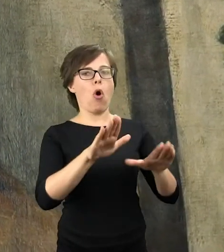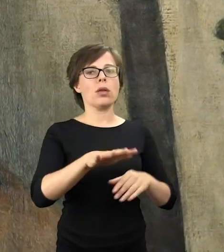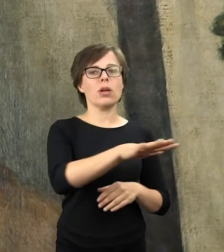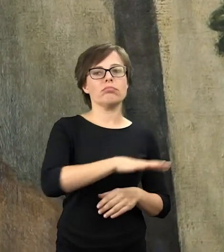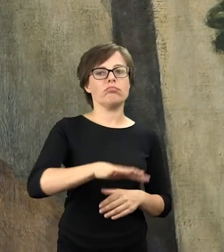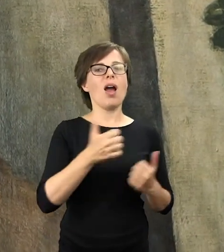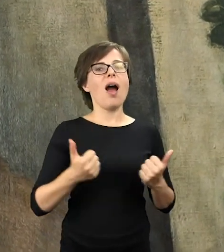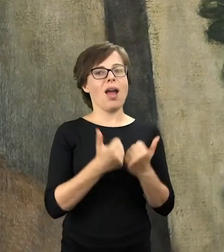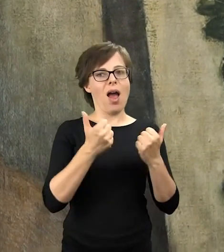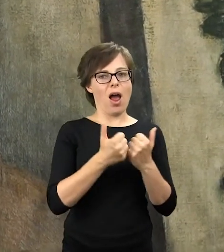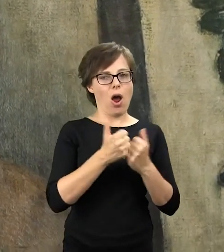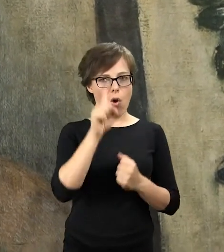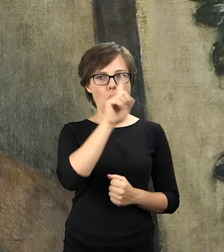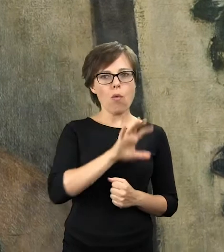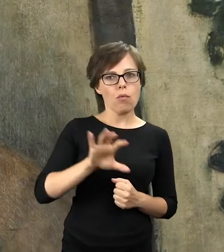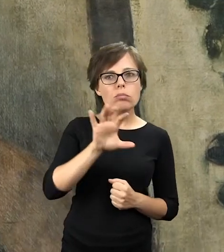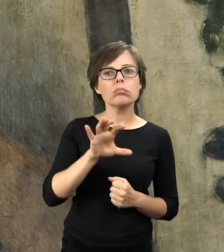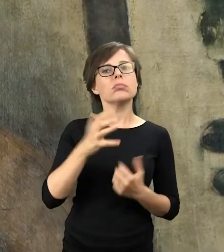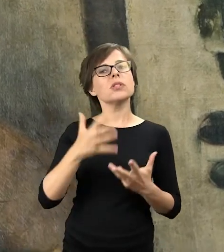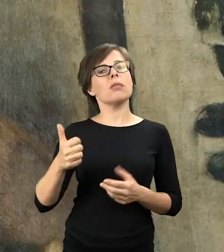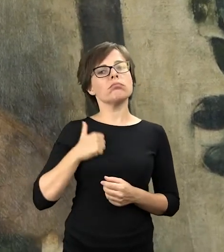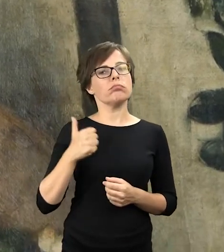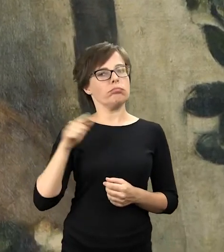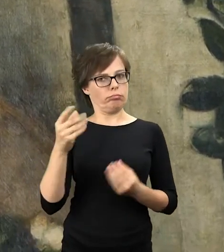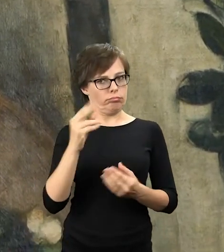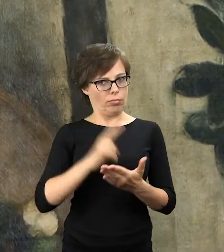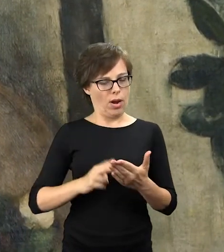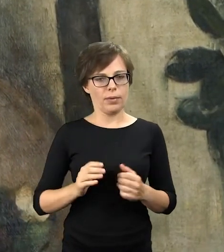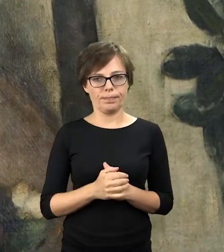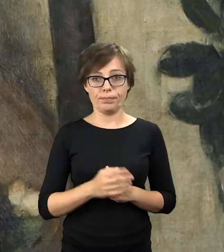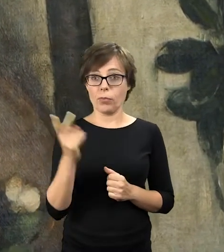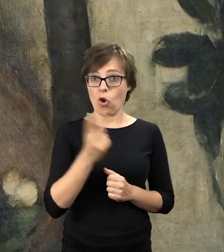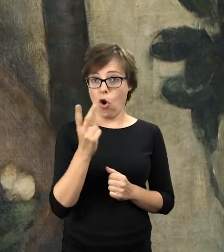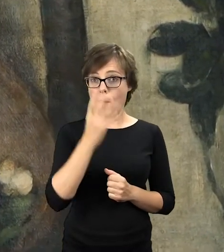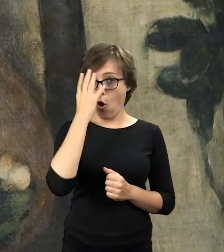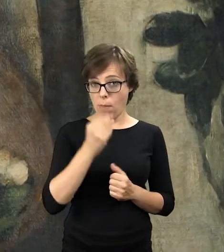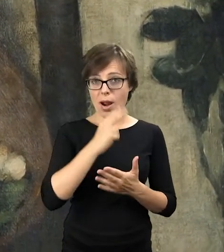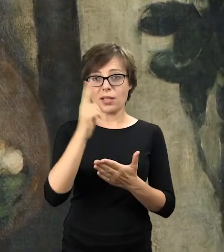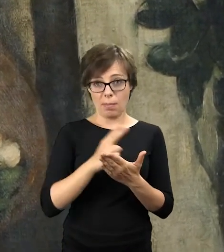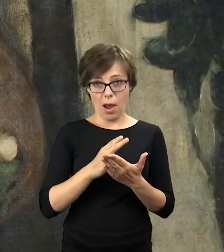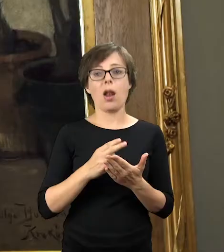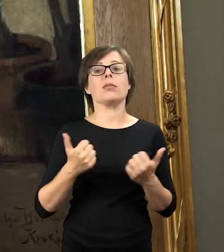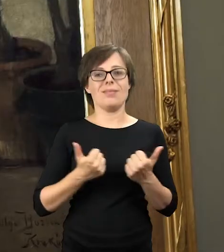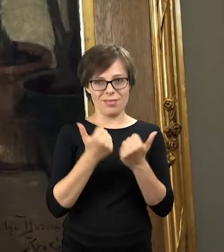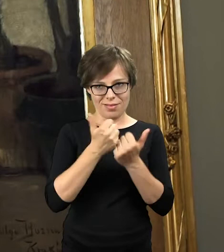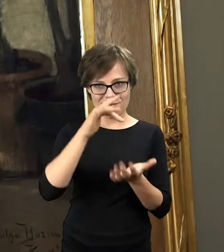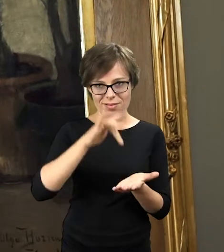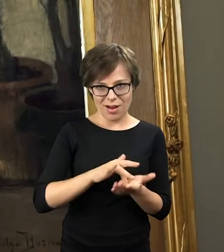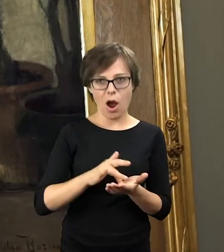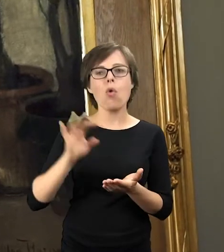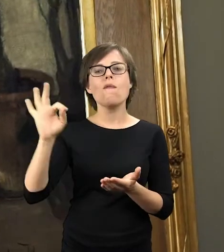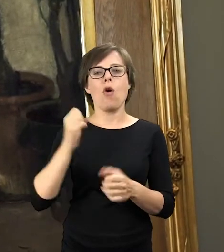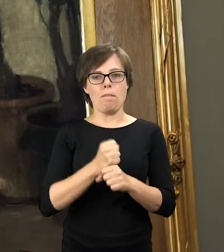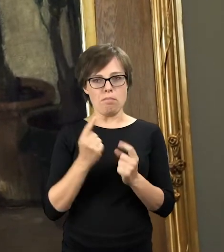publiczności jako wytrawna, świetna malarka. Obydwa dzieła maluje w Krakowie, obydwa dzieła maluje w pracowni